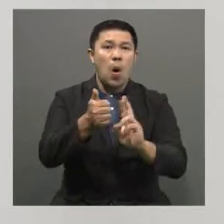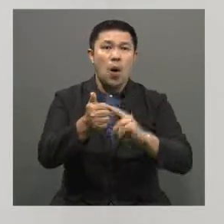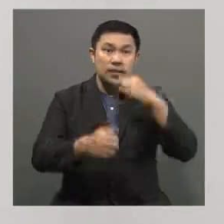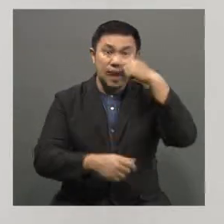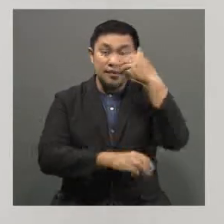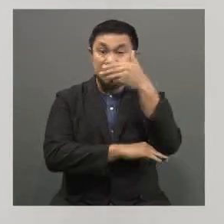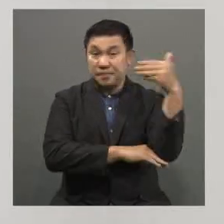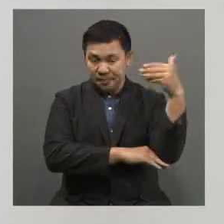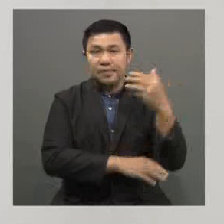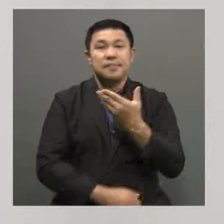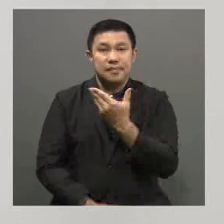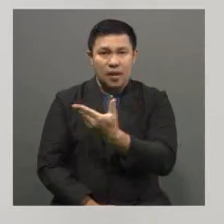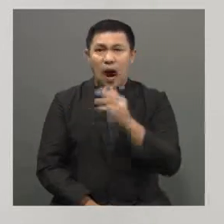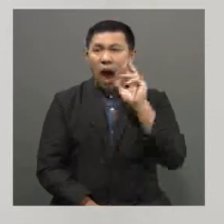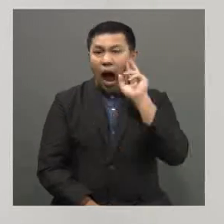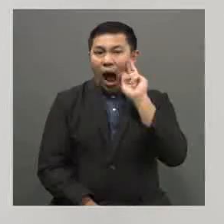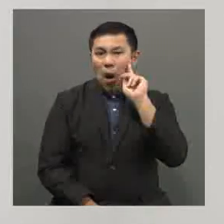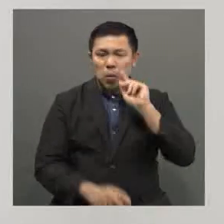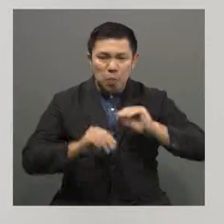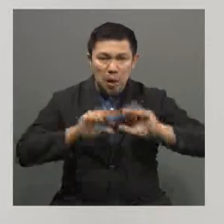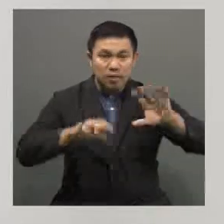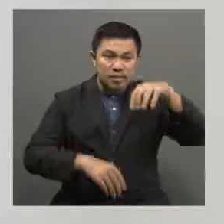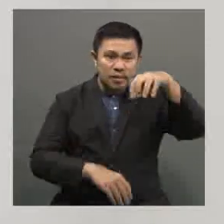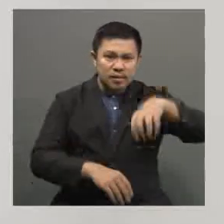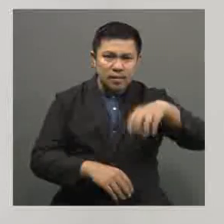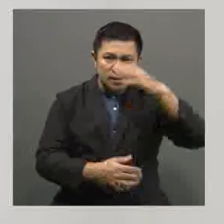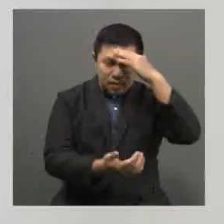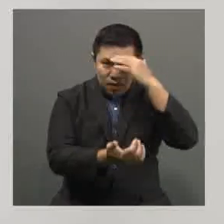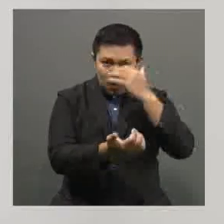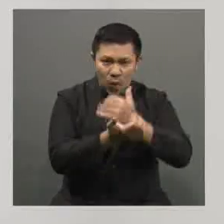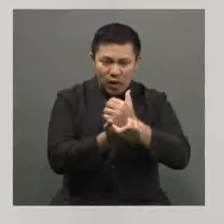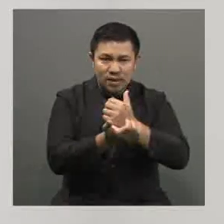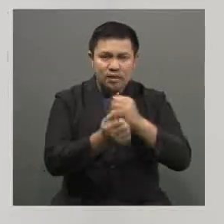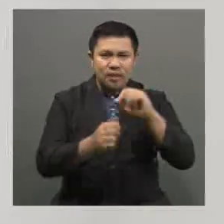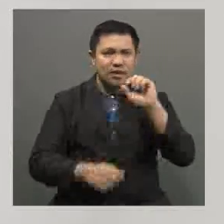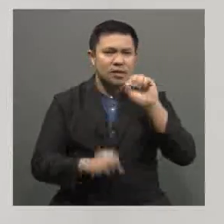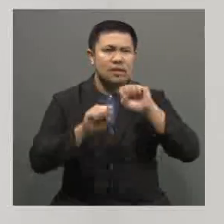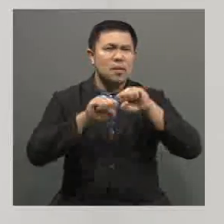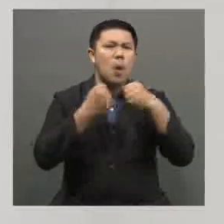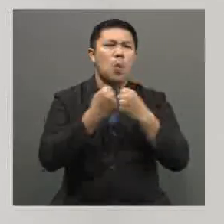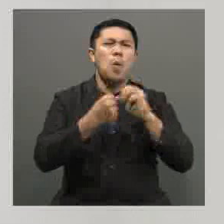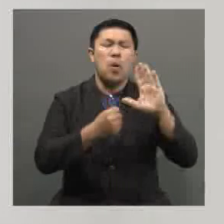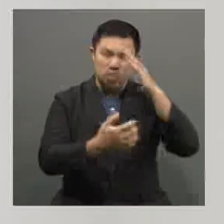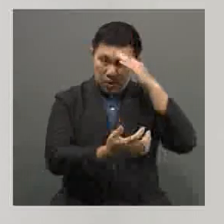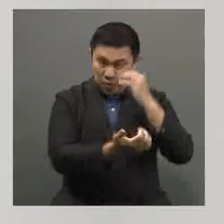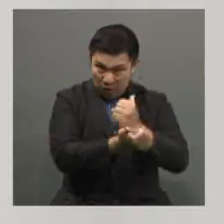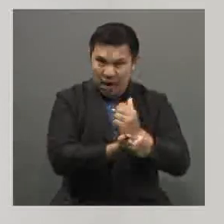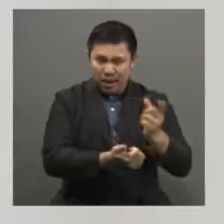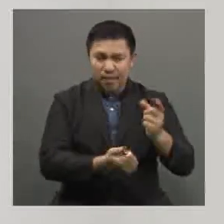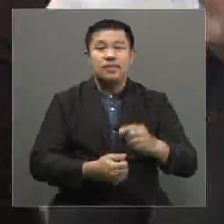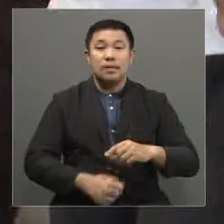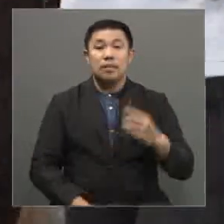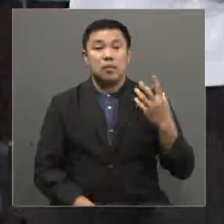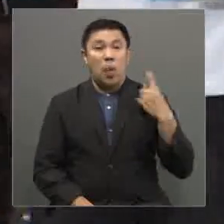ตำรวจแห่งชาตินะคะนับแถลงข่าวที่สโมสรตำรวจถนนวิภาวดีรังสิตหลังจากจากเมื่อวานนี้พล.ตำรวจตรีจรุณเกียรติปานแก้ว